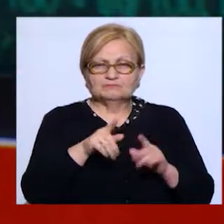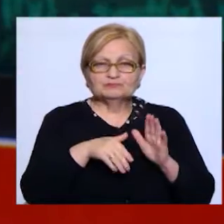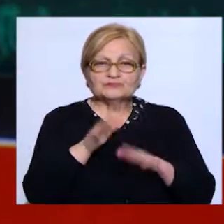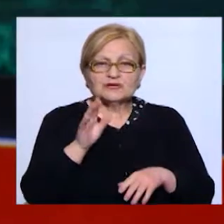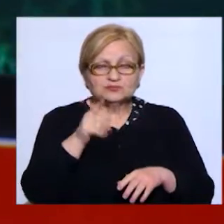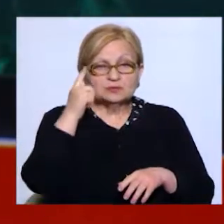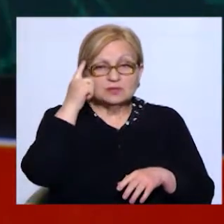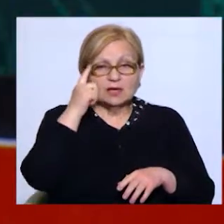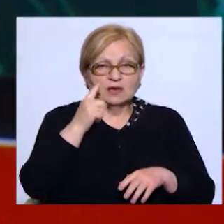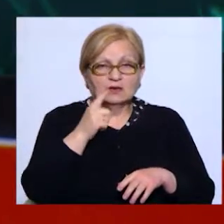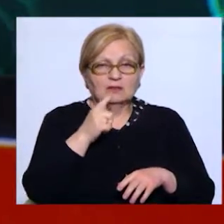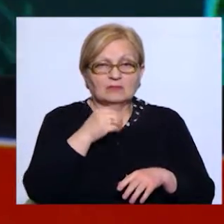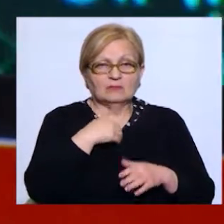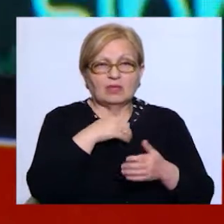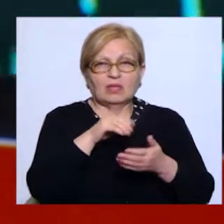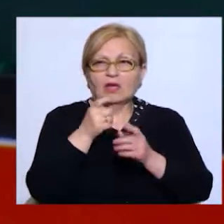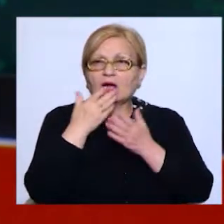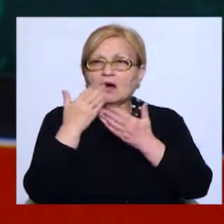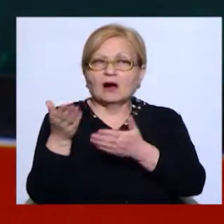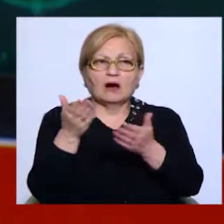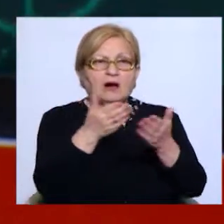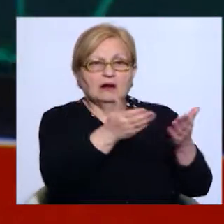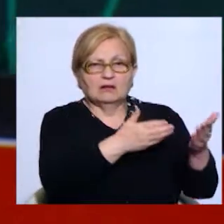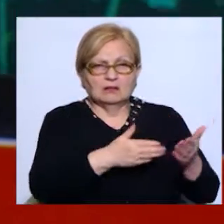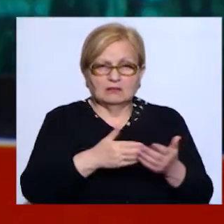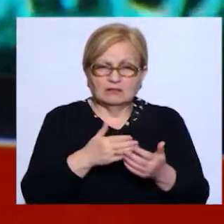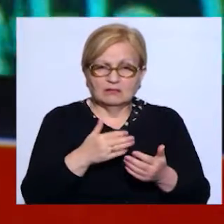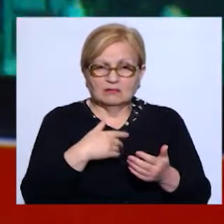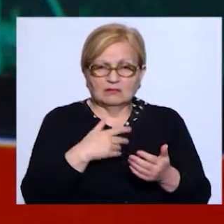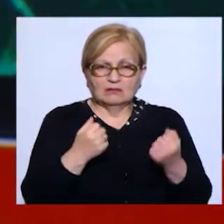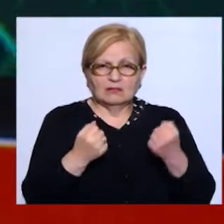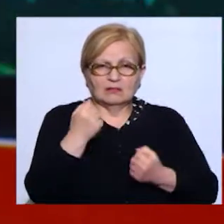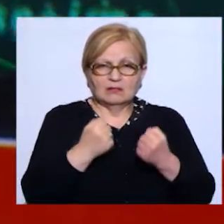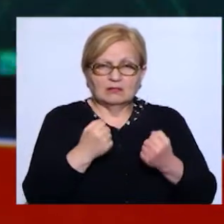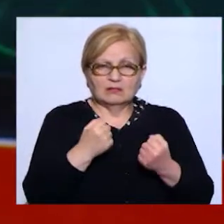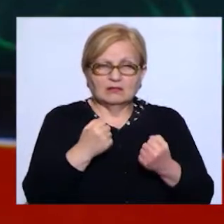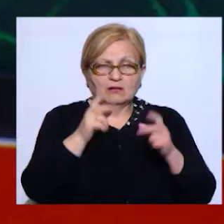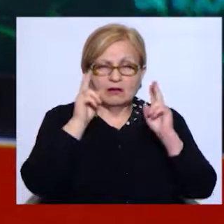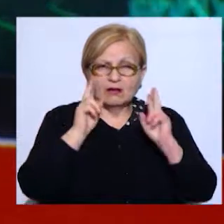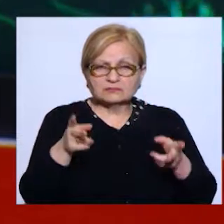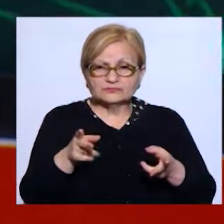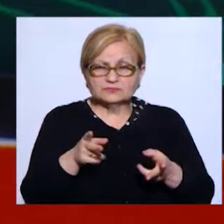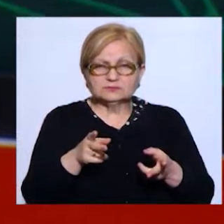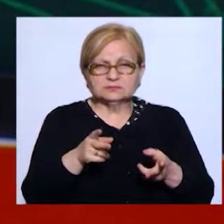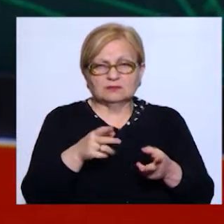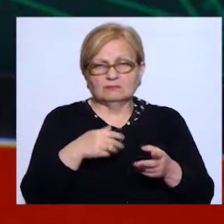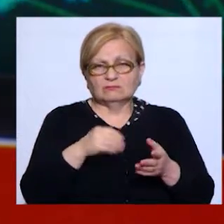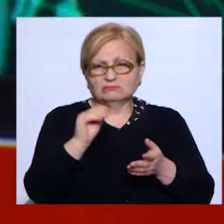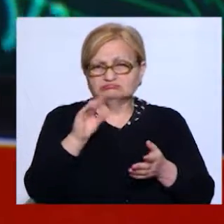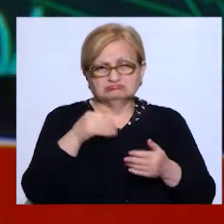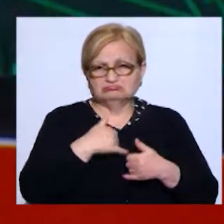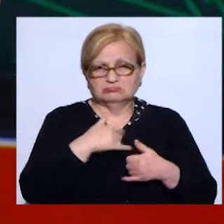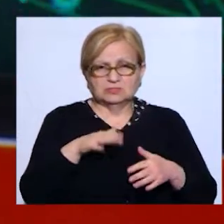თქვენი აზრით? ესე იგი, აღწერა გავაკეთოთ და შემთხვევით კითხო ხალხს. მე საჭეს მანქანა საერთოდ არ მყავს, ტარებაც არ ვიცი, არც მართვის მოწმობა მაქვს.